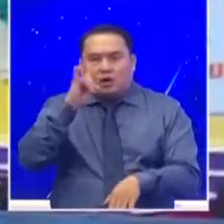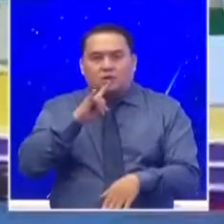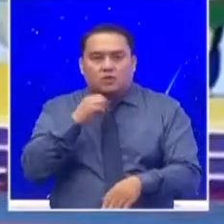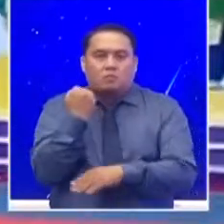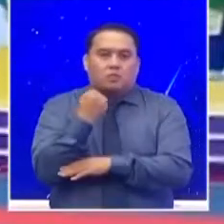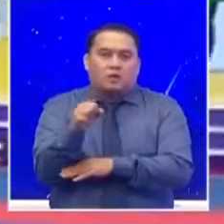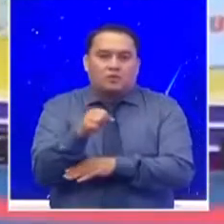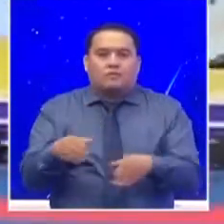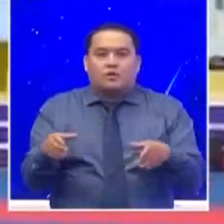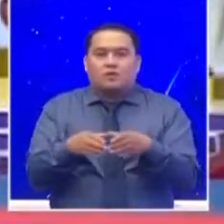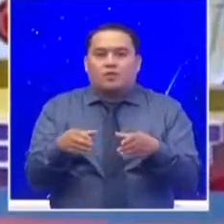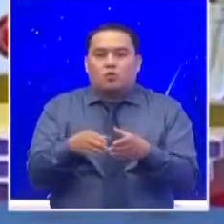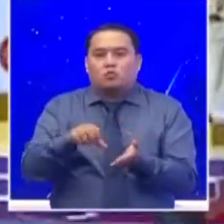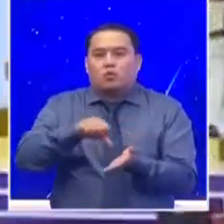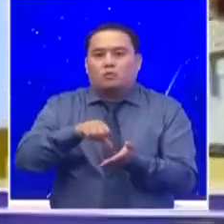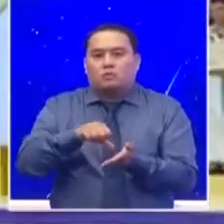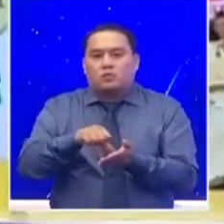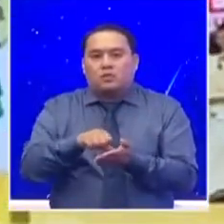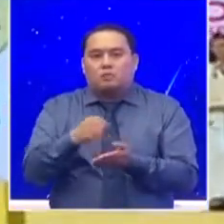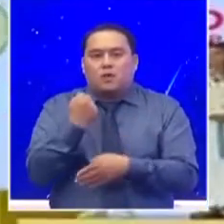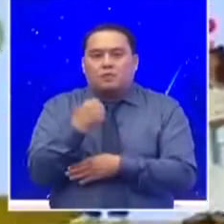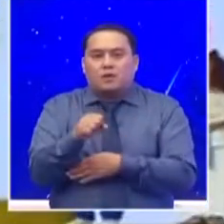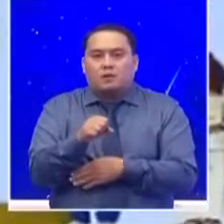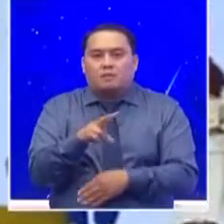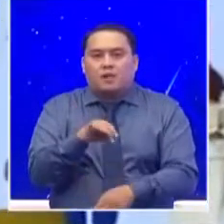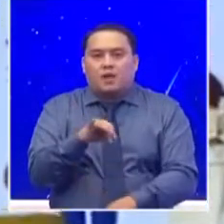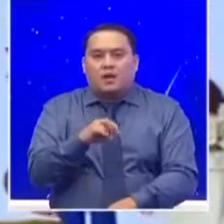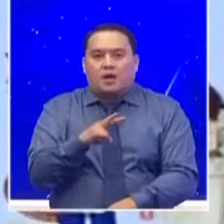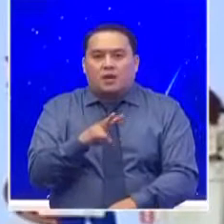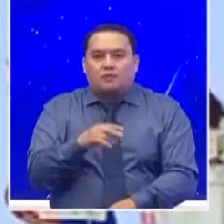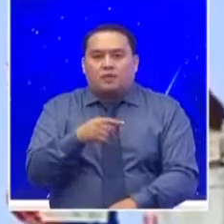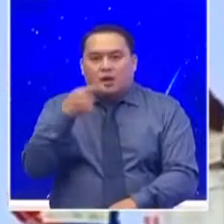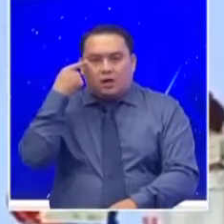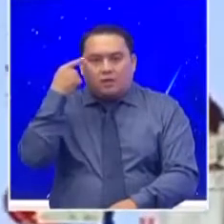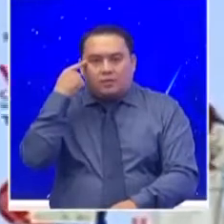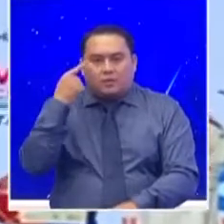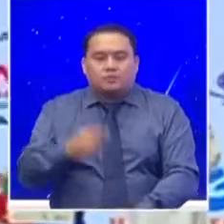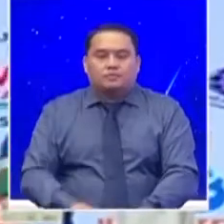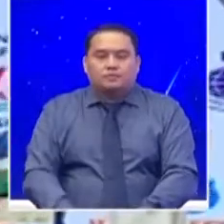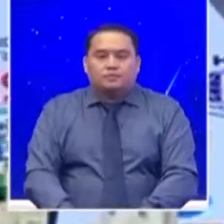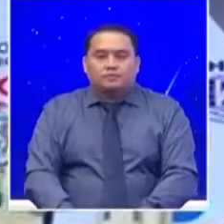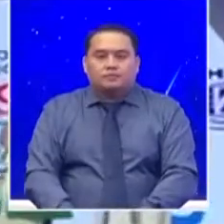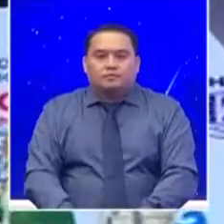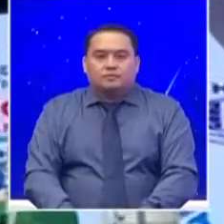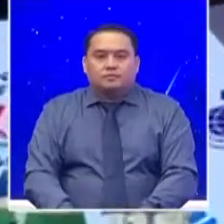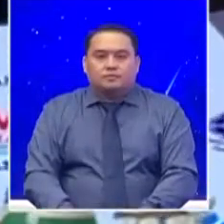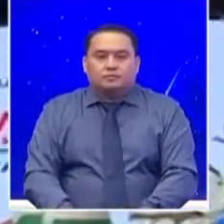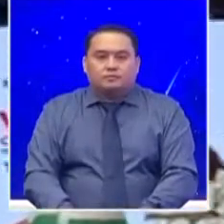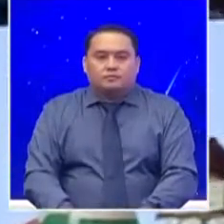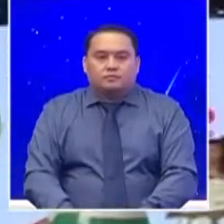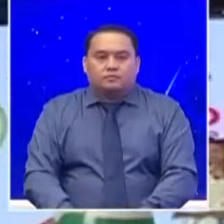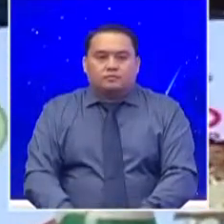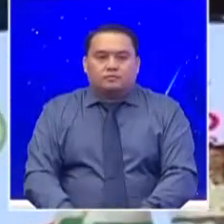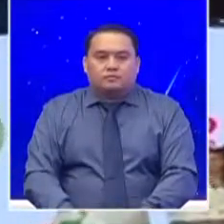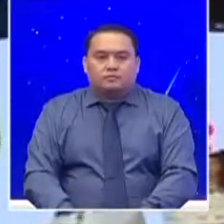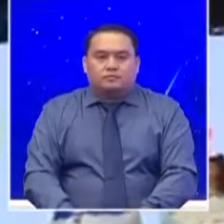своем дебютном поединке казахстанка одержала уверенную победу удушающим приемом над Бекаим Акбалаевой из